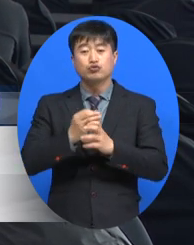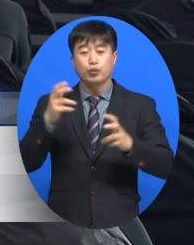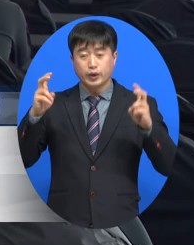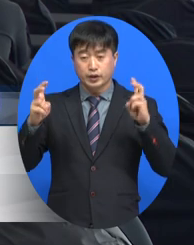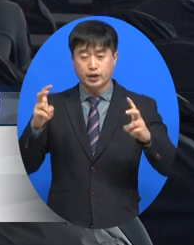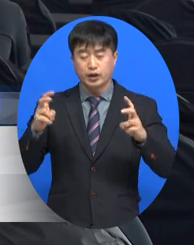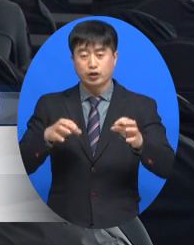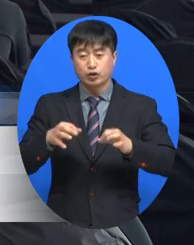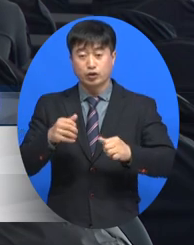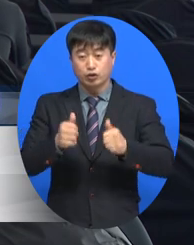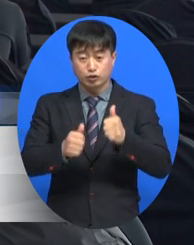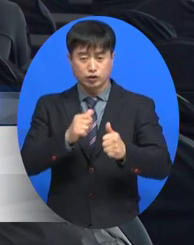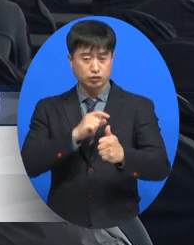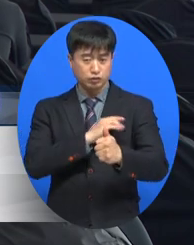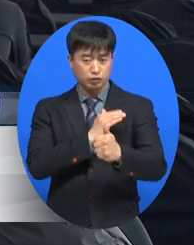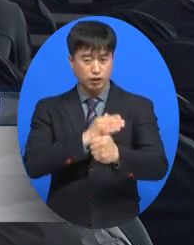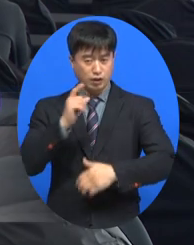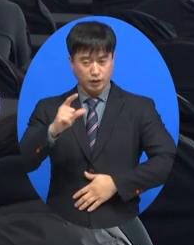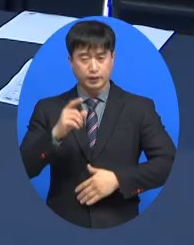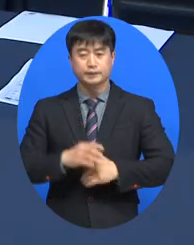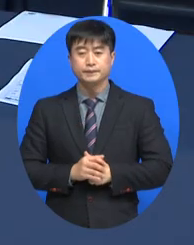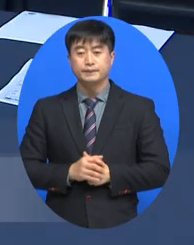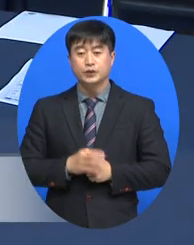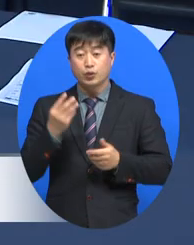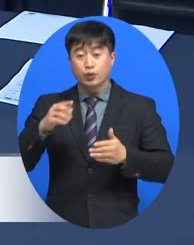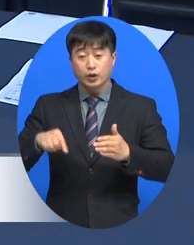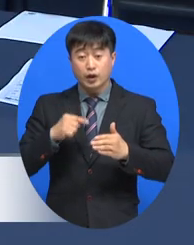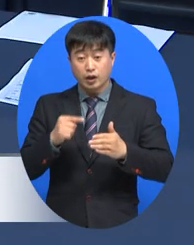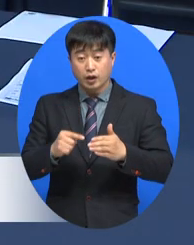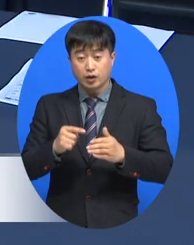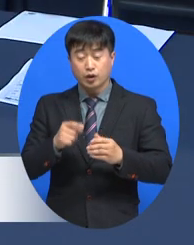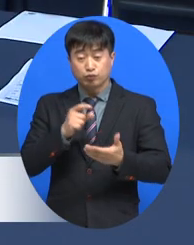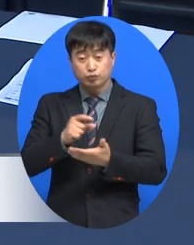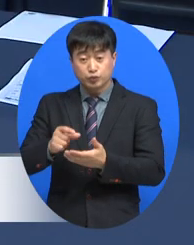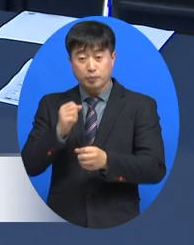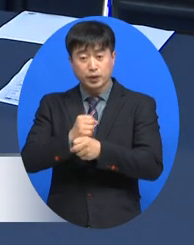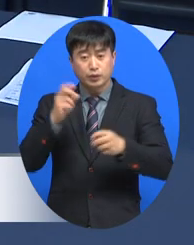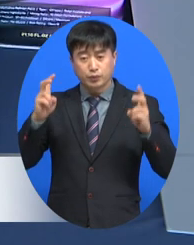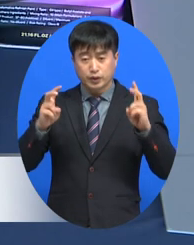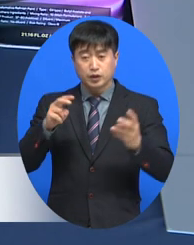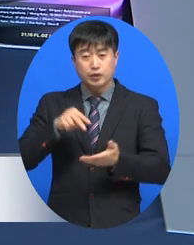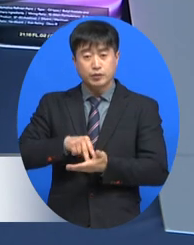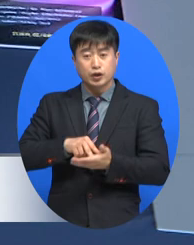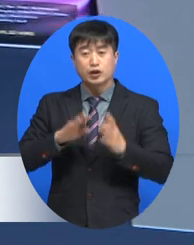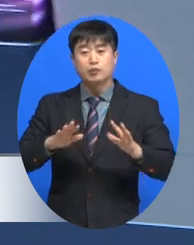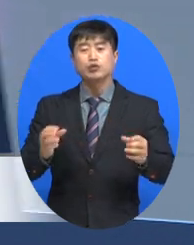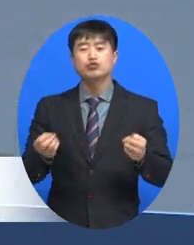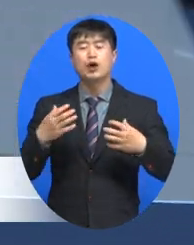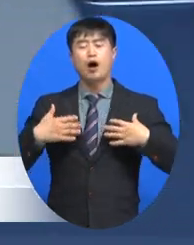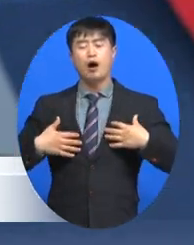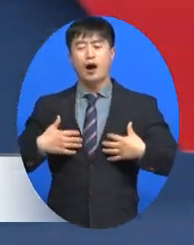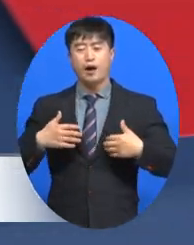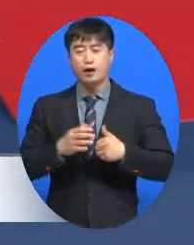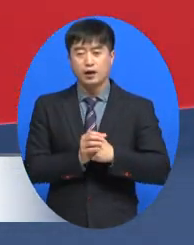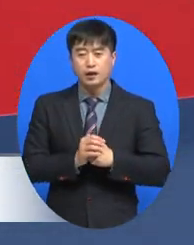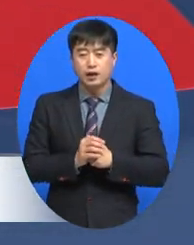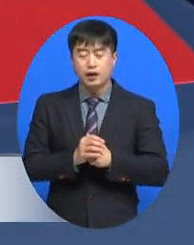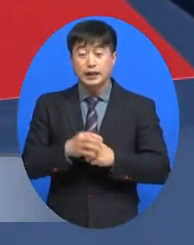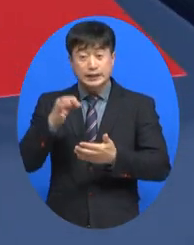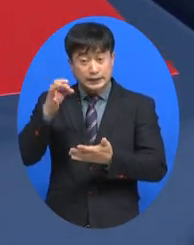중소 기업들의 경쟁력을 강화시킬 수 있는. 도내 부품 생산 기업들 입장에선 이번 페스티벌이 매우